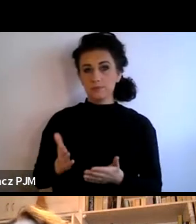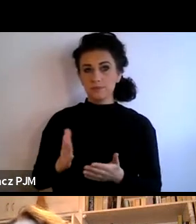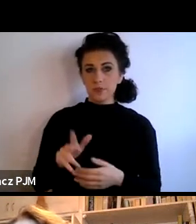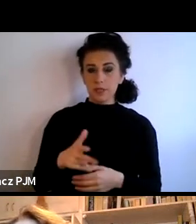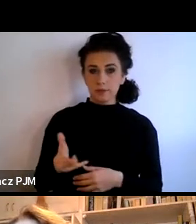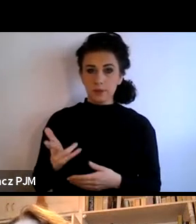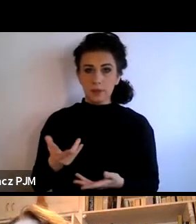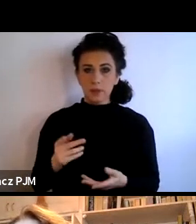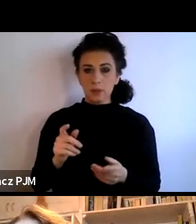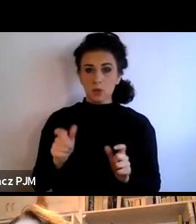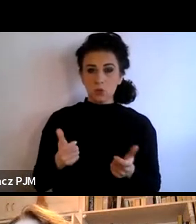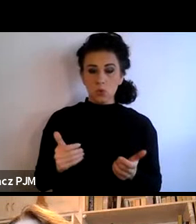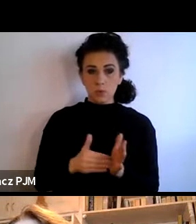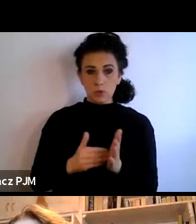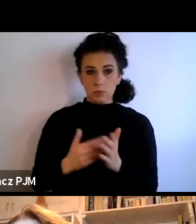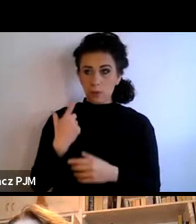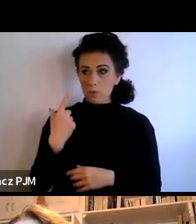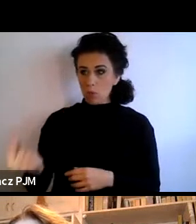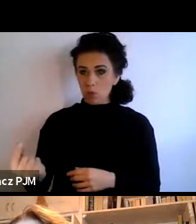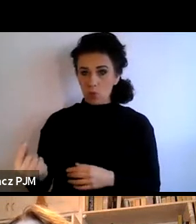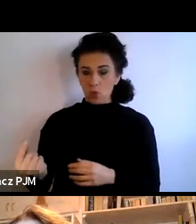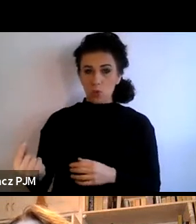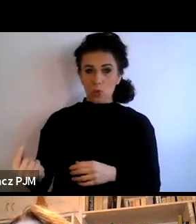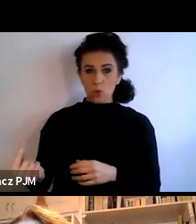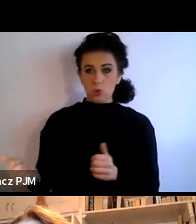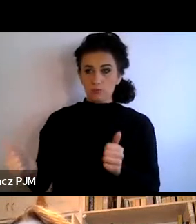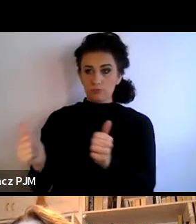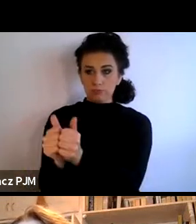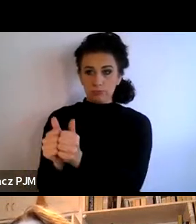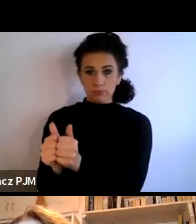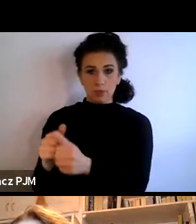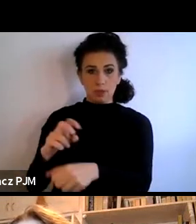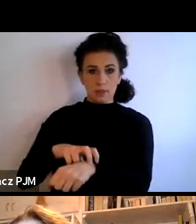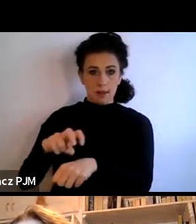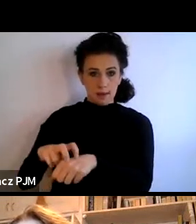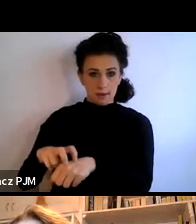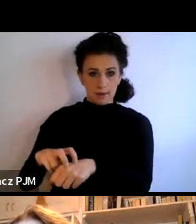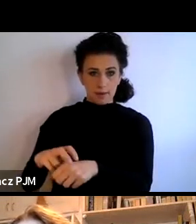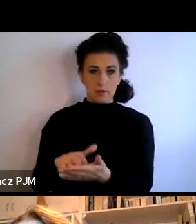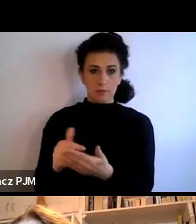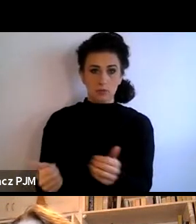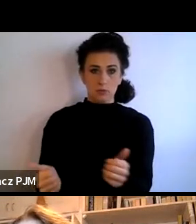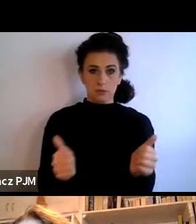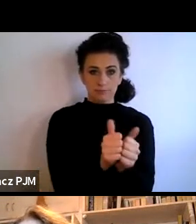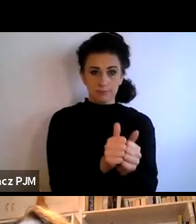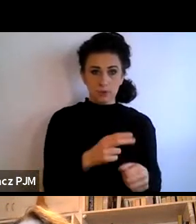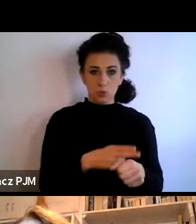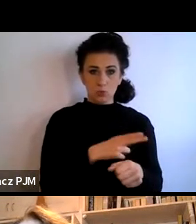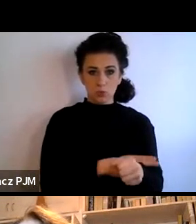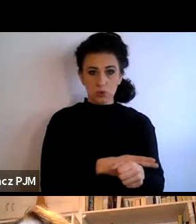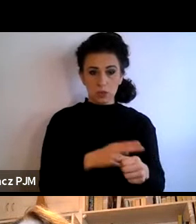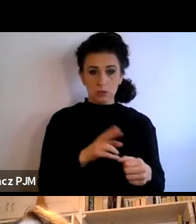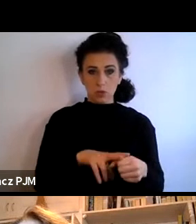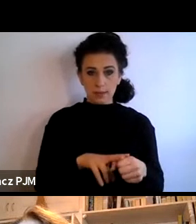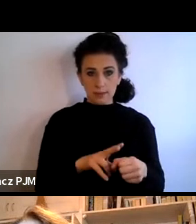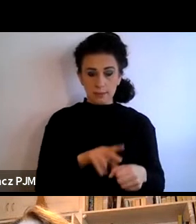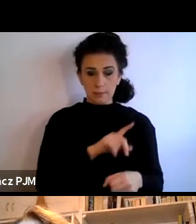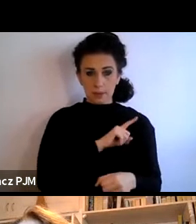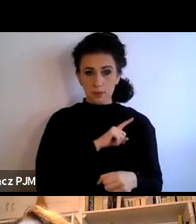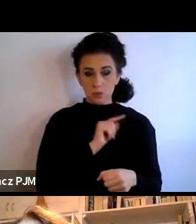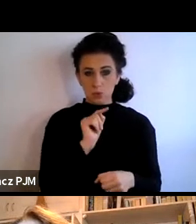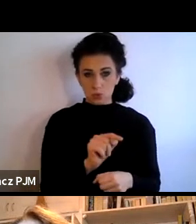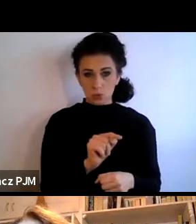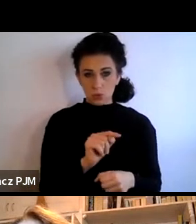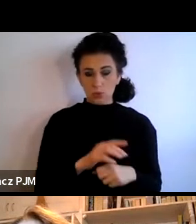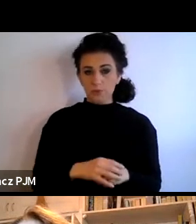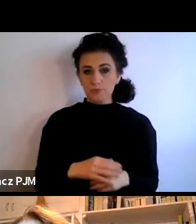już rzeczywiście trzeba pójść na przykład do lekarza, bo nie ma innego wyboru, czy do urzędu, bo terminy się kończą. Takie